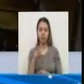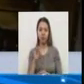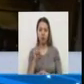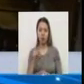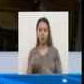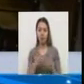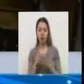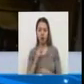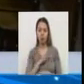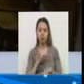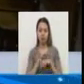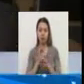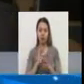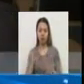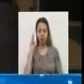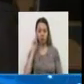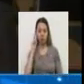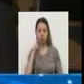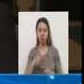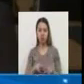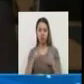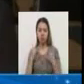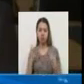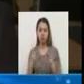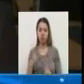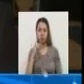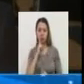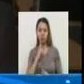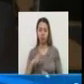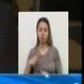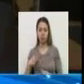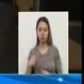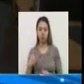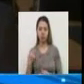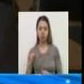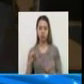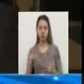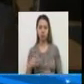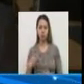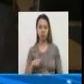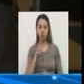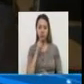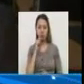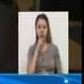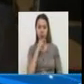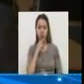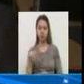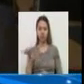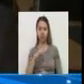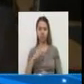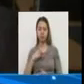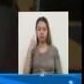порталында жұмысын жүргізуді үйретуді көздейді. Бұл бүгінгі күні ыңғайлы қол жетімді әрі қолданушылардың уақытын үнемдейді.